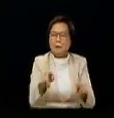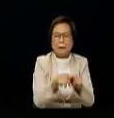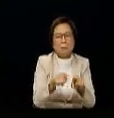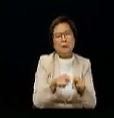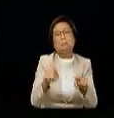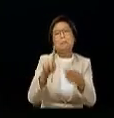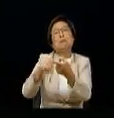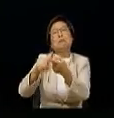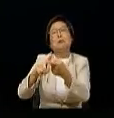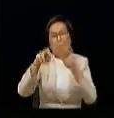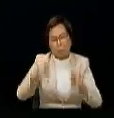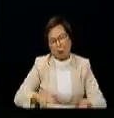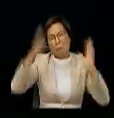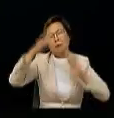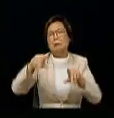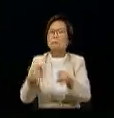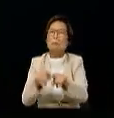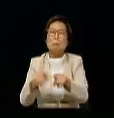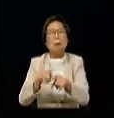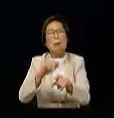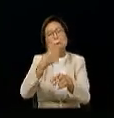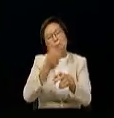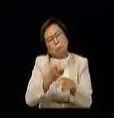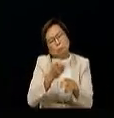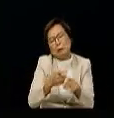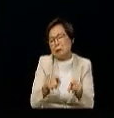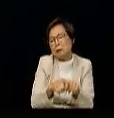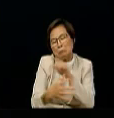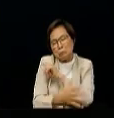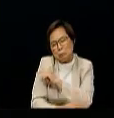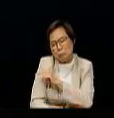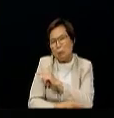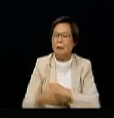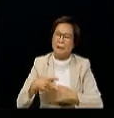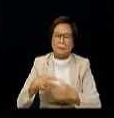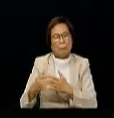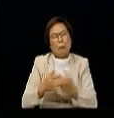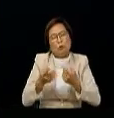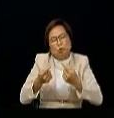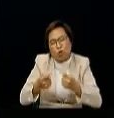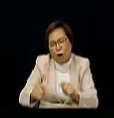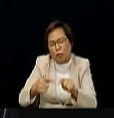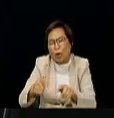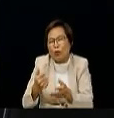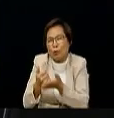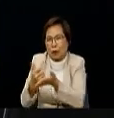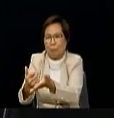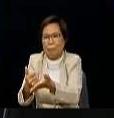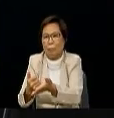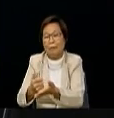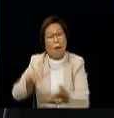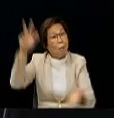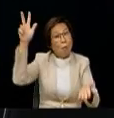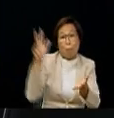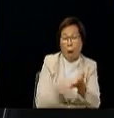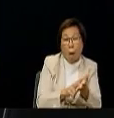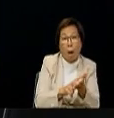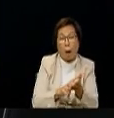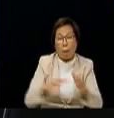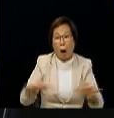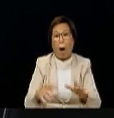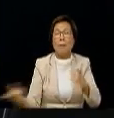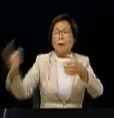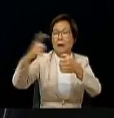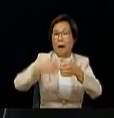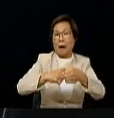Susah Edi kita buat sekadar yang mampu kita laksanakan juga pinggirannya akan diambil apabila memakai